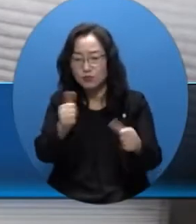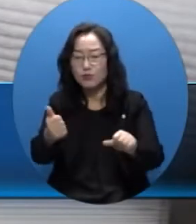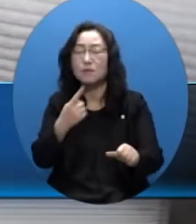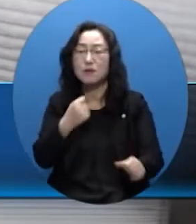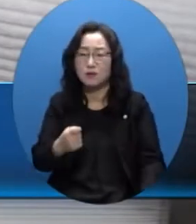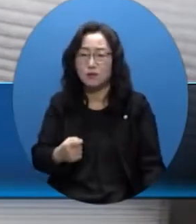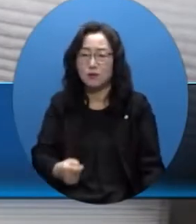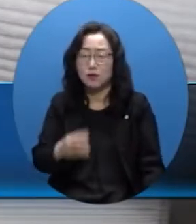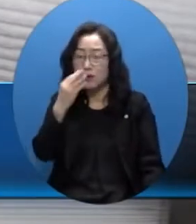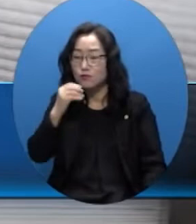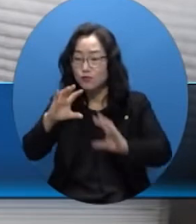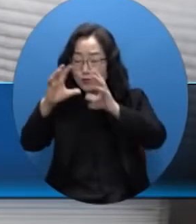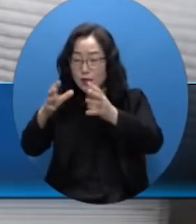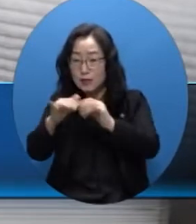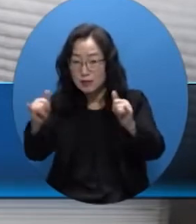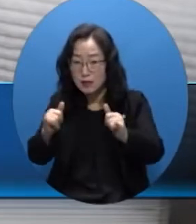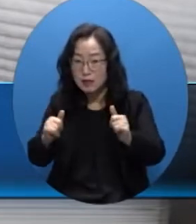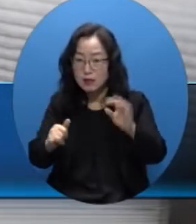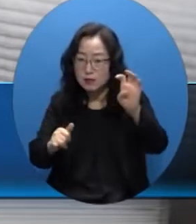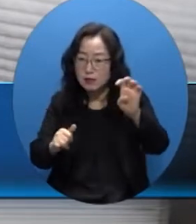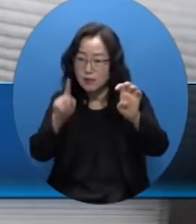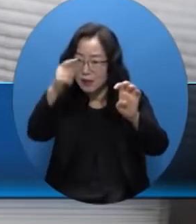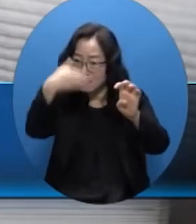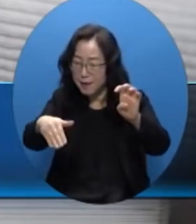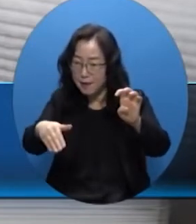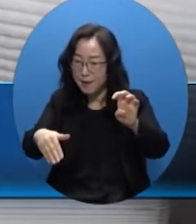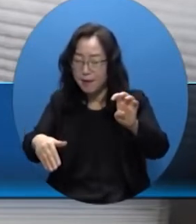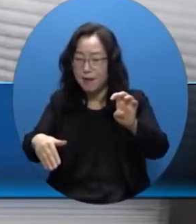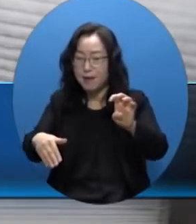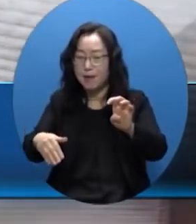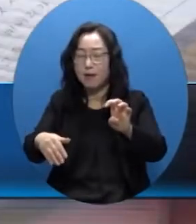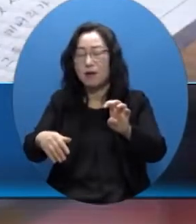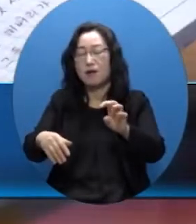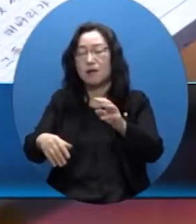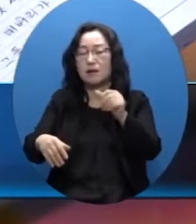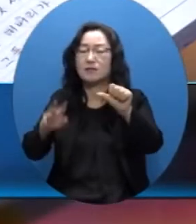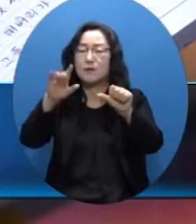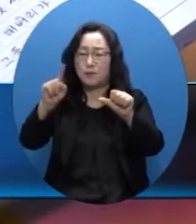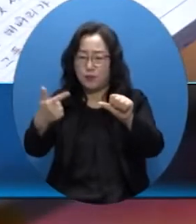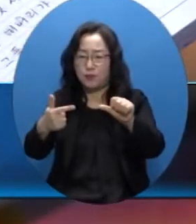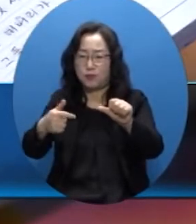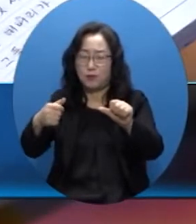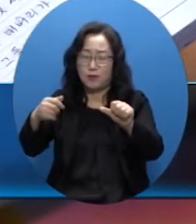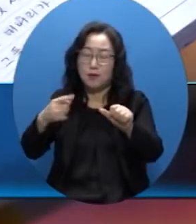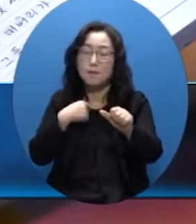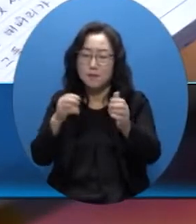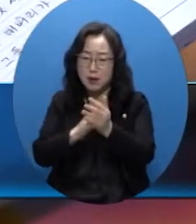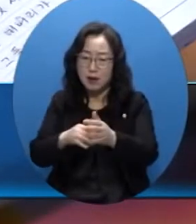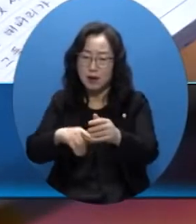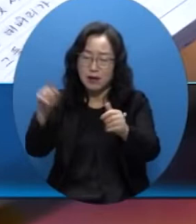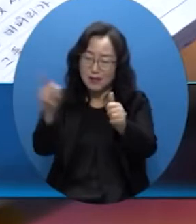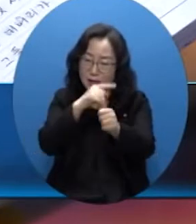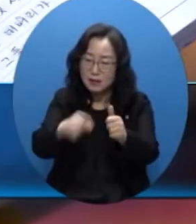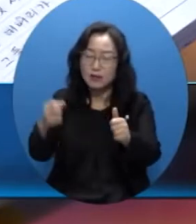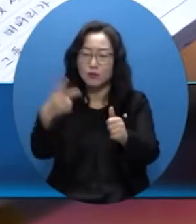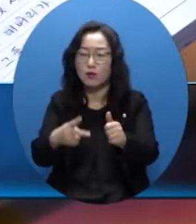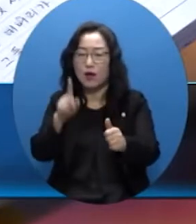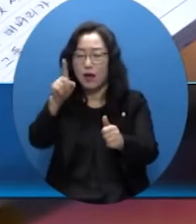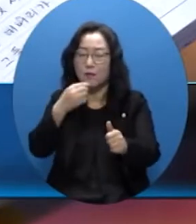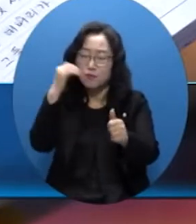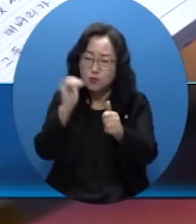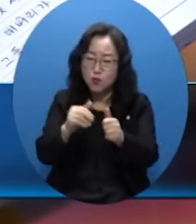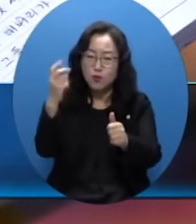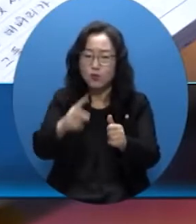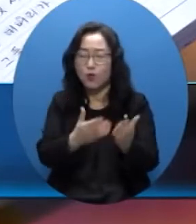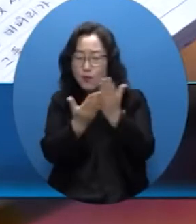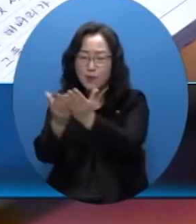유대인들에게 40에서 하나 감한 매를 다섯 번 맞았으며 3번 퇴장으로 맞고 한 번 돌로 맞고 세 번 파산하고 일자 를